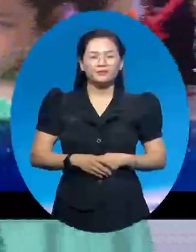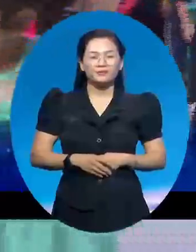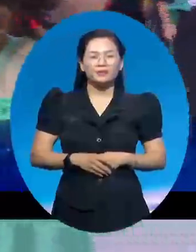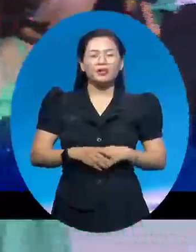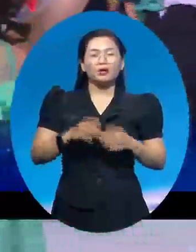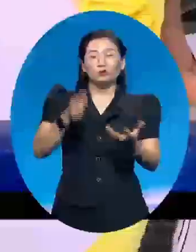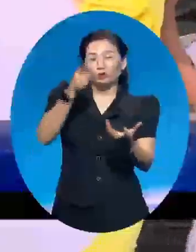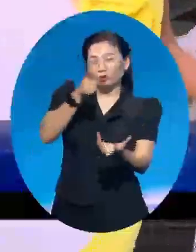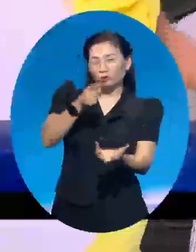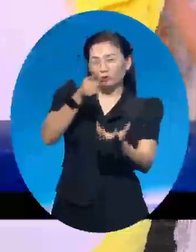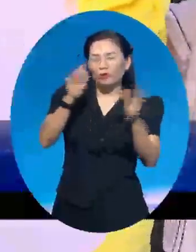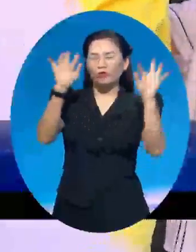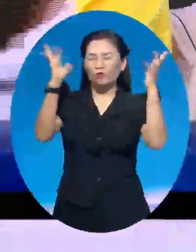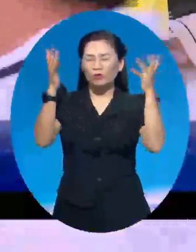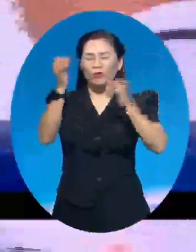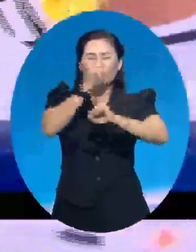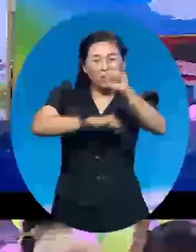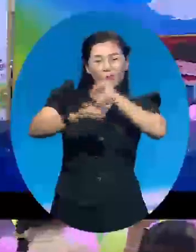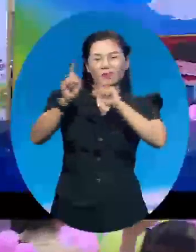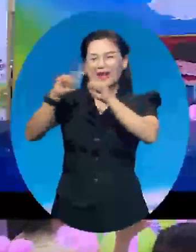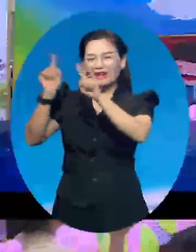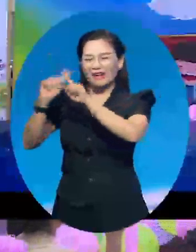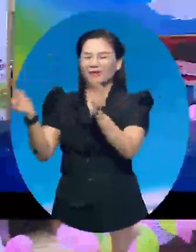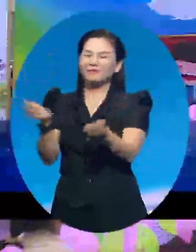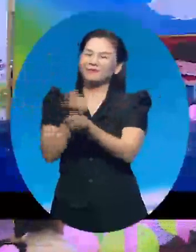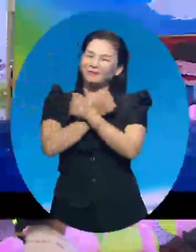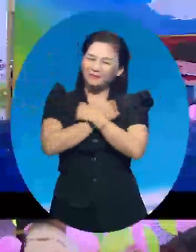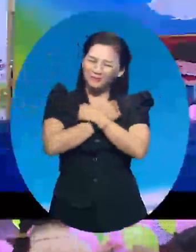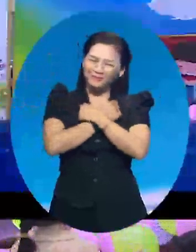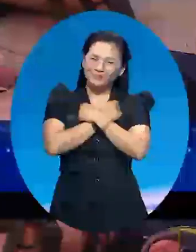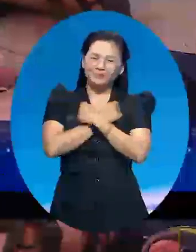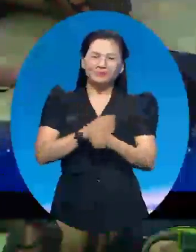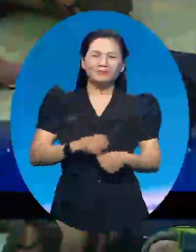Nhiều hoạt động vui trung thu đầm ấm được tổ chức.